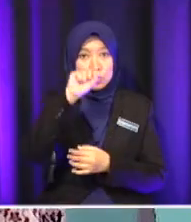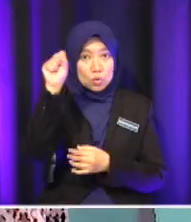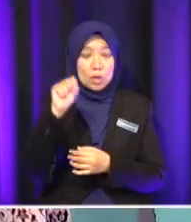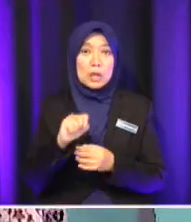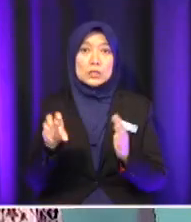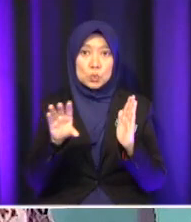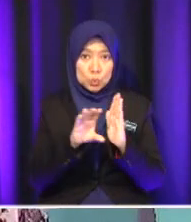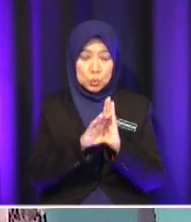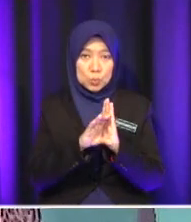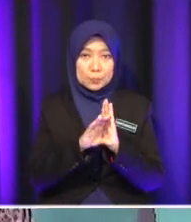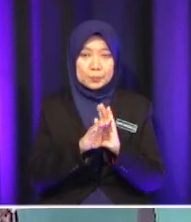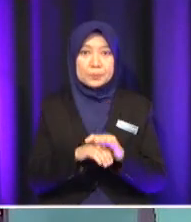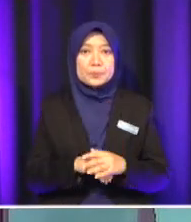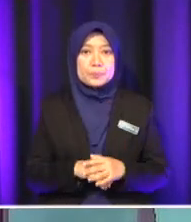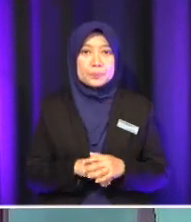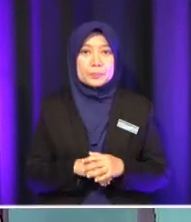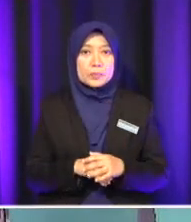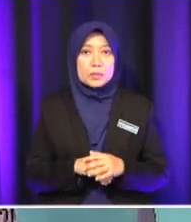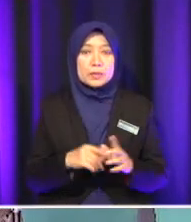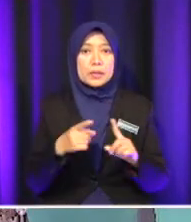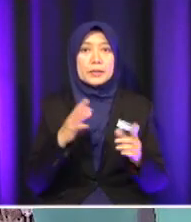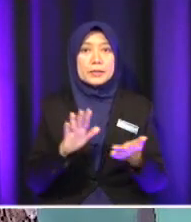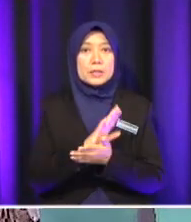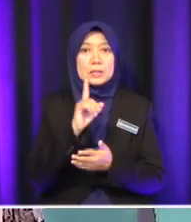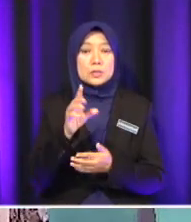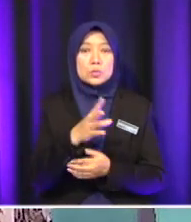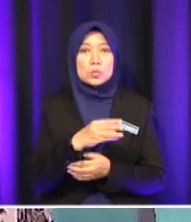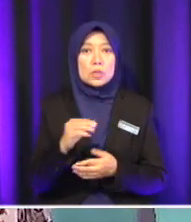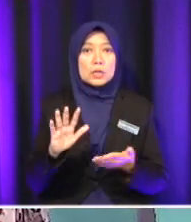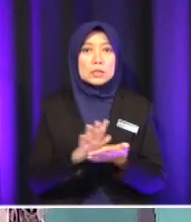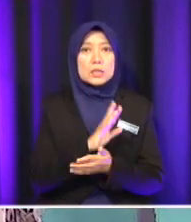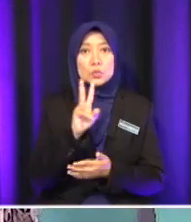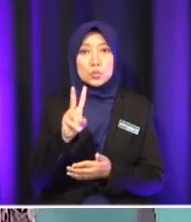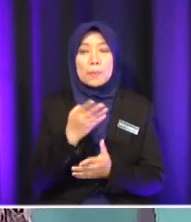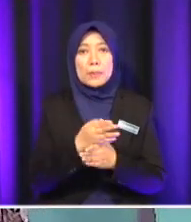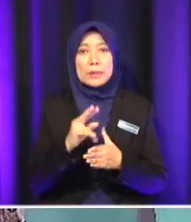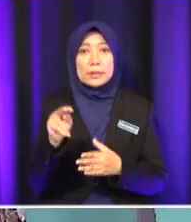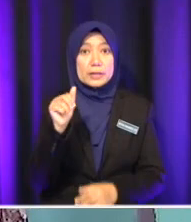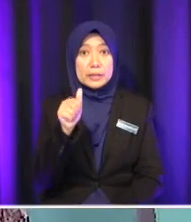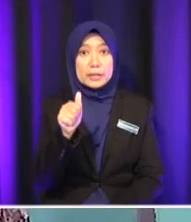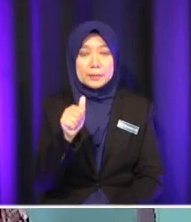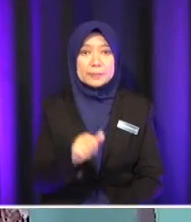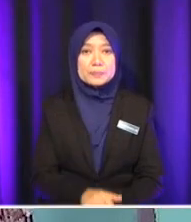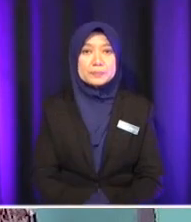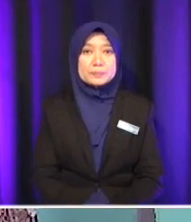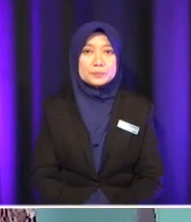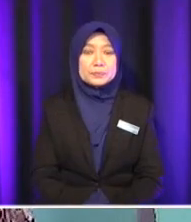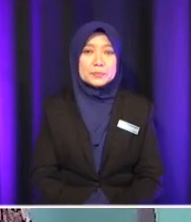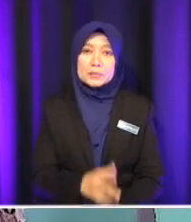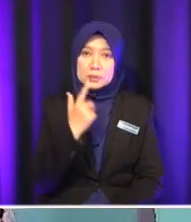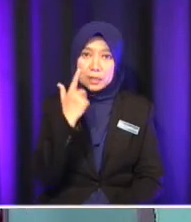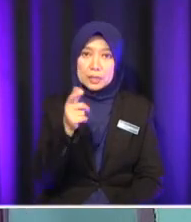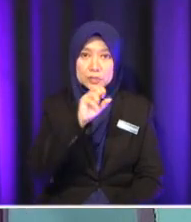jadi soal dan contoh nih daripada kertas 1 dan juga kertas dua bagian Oke kita lihat